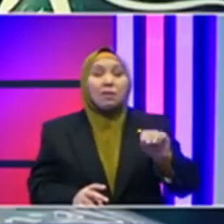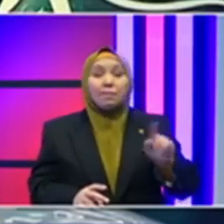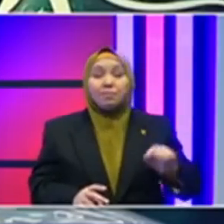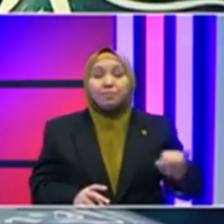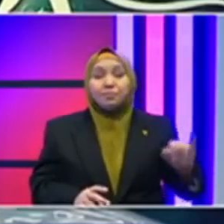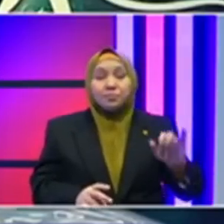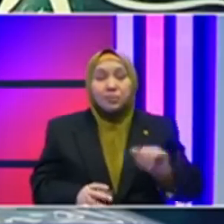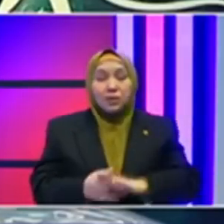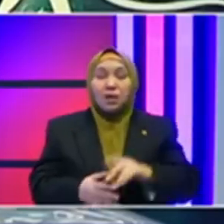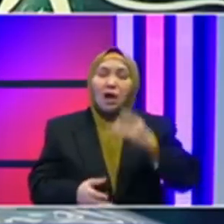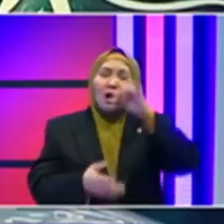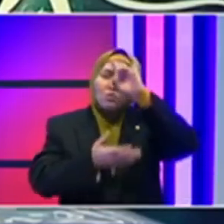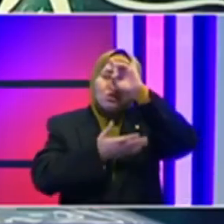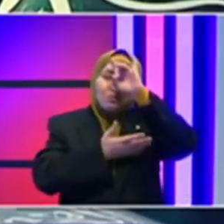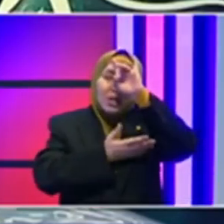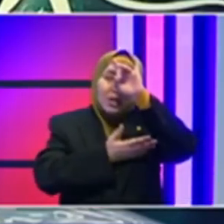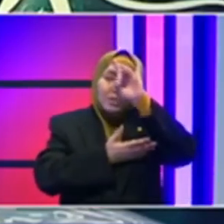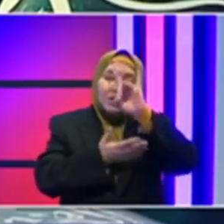Audzubillah